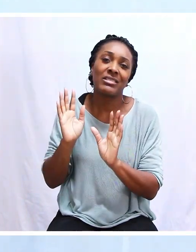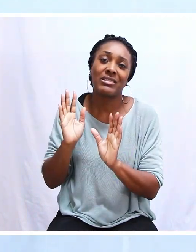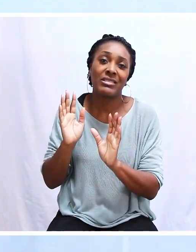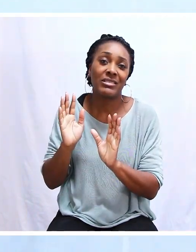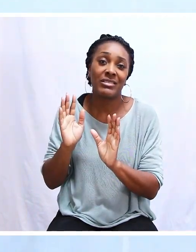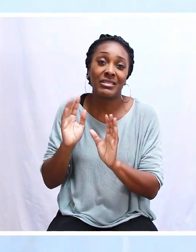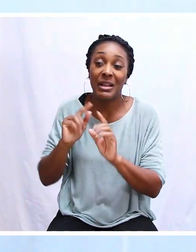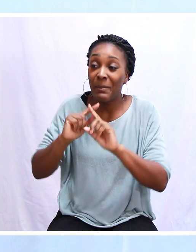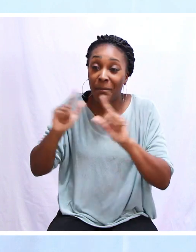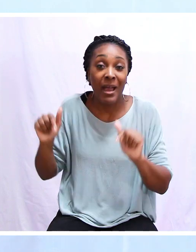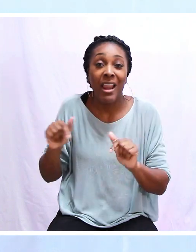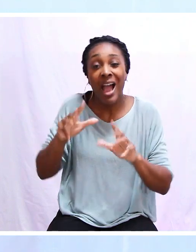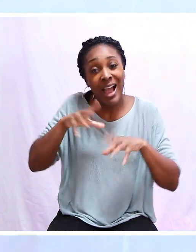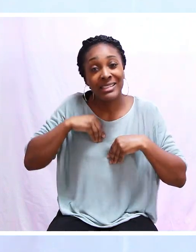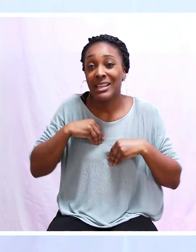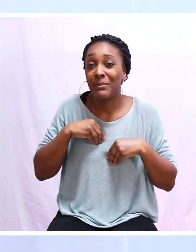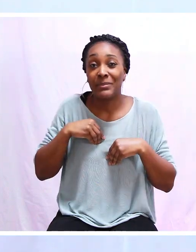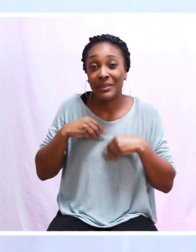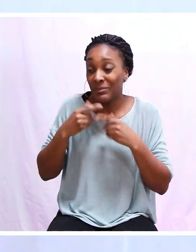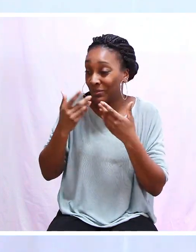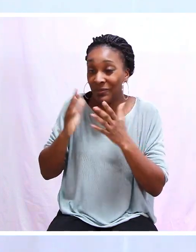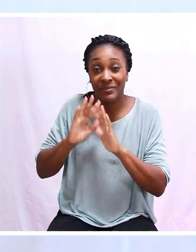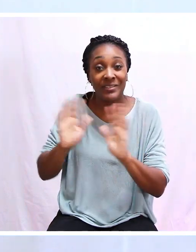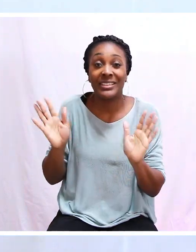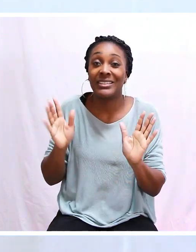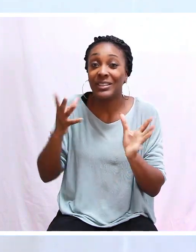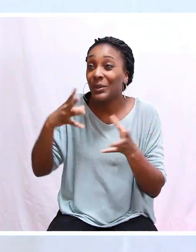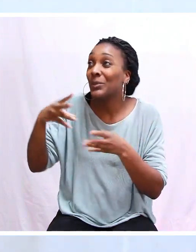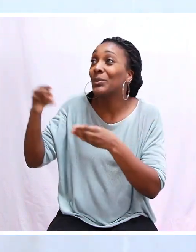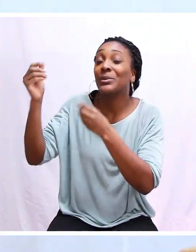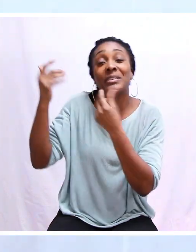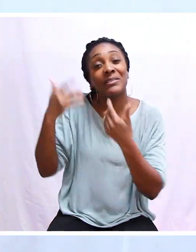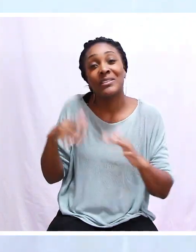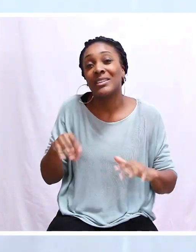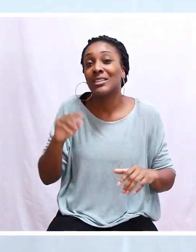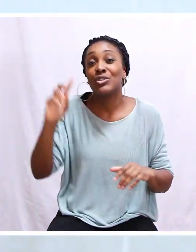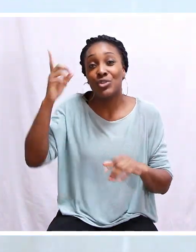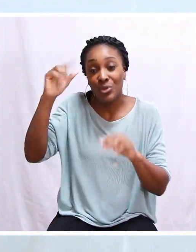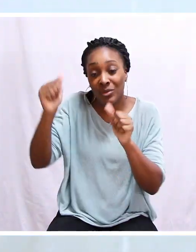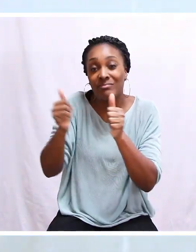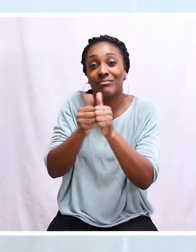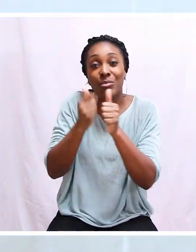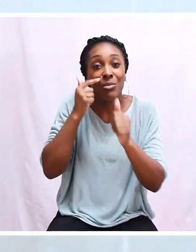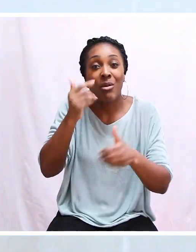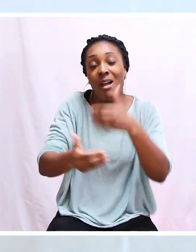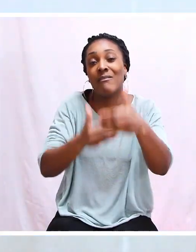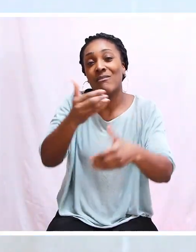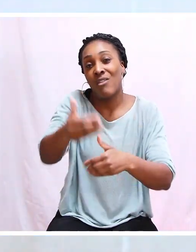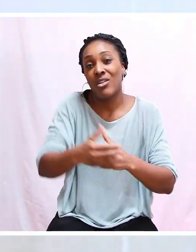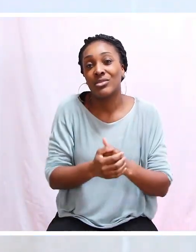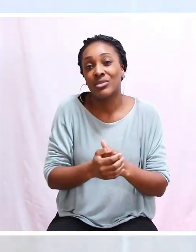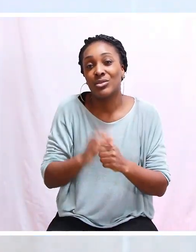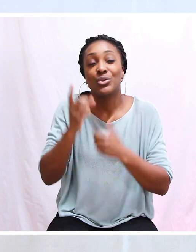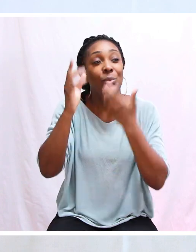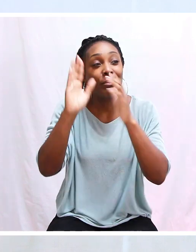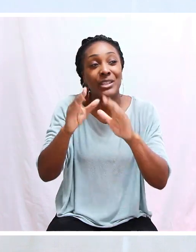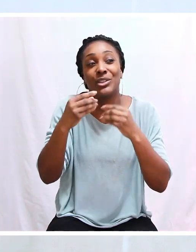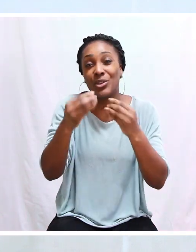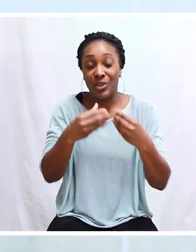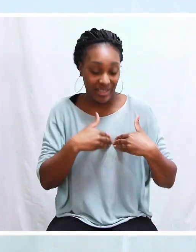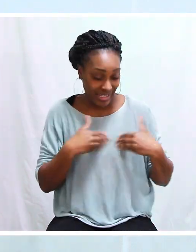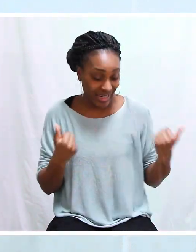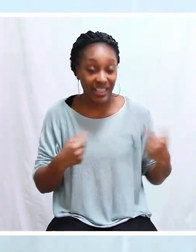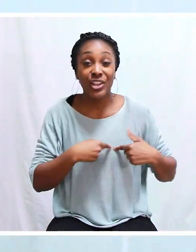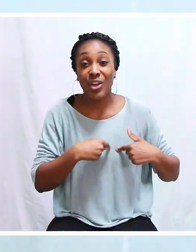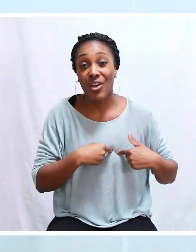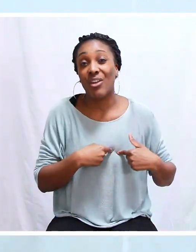plus. Accepte aujourd'hui que tu ne l'as plus et permets à Dieu de prendre ta main et de t'emmener en avant. Et c'est ça le geste. Alors que tu sois béni et guéri aujourd'hui dans ton